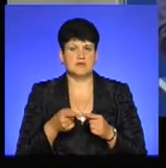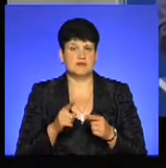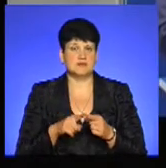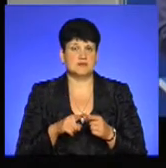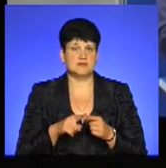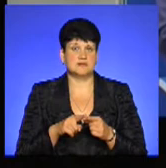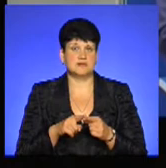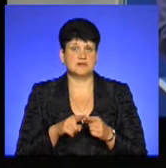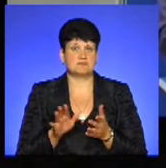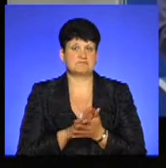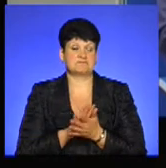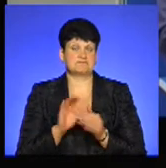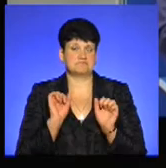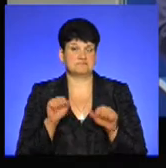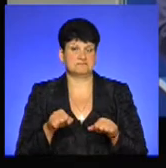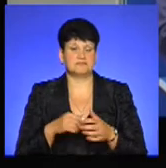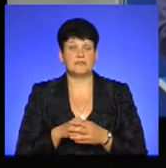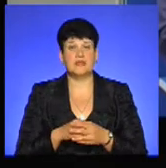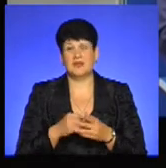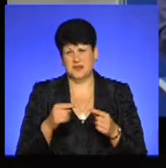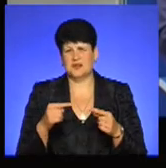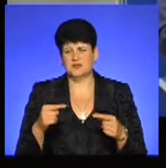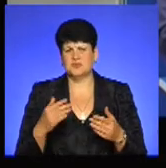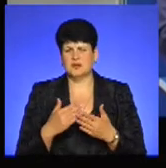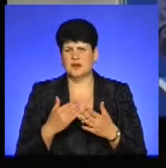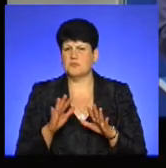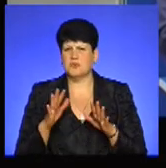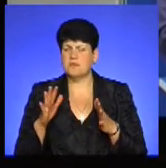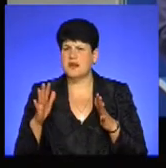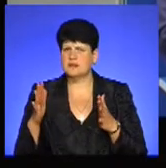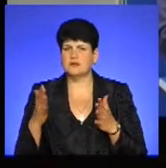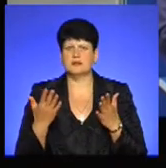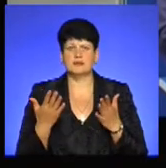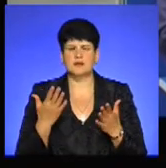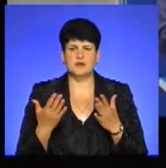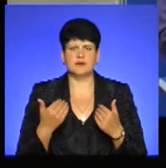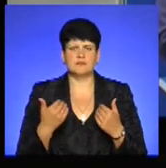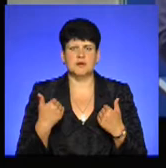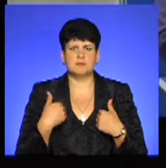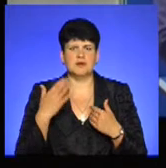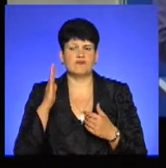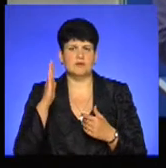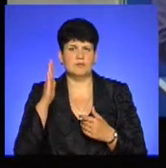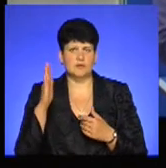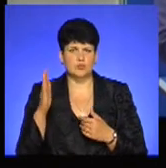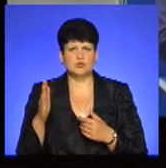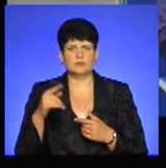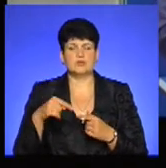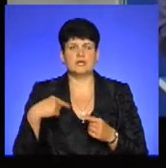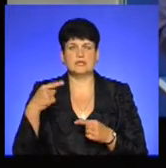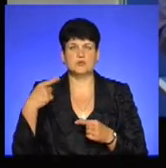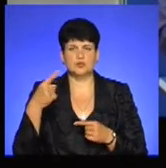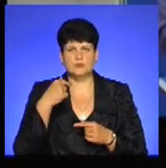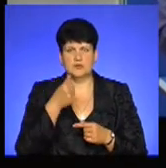зійде з рук. І інші є такі моменти, над якими ми вже, думаю, в майбутньому, наступного